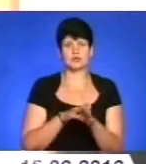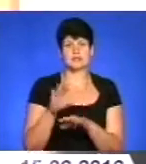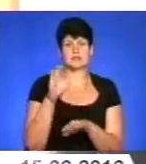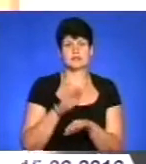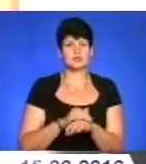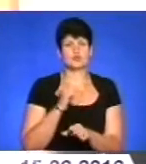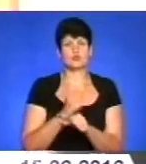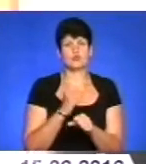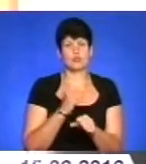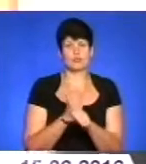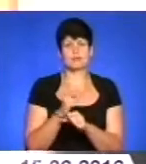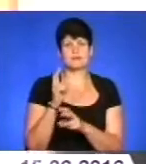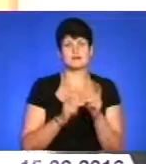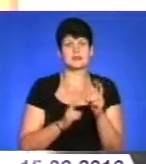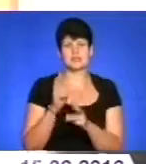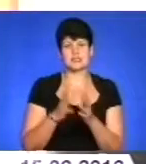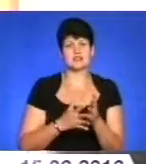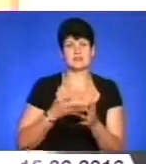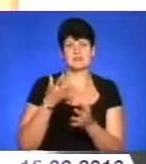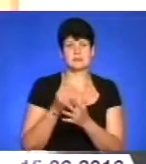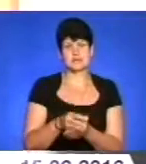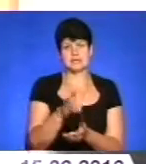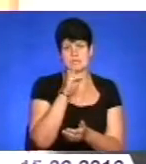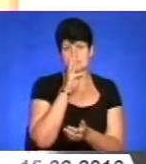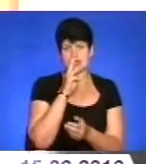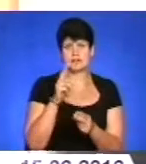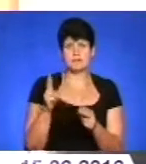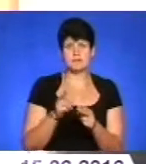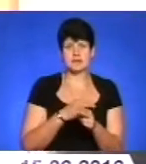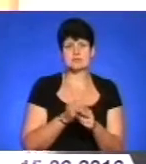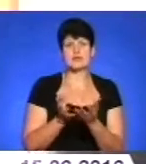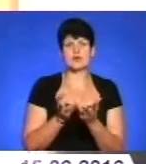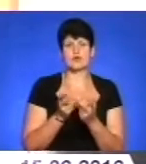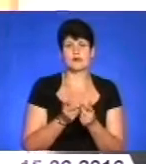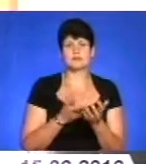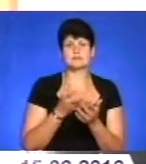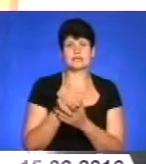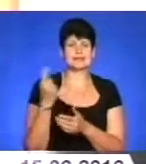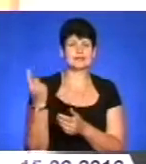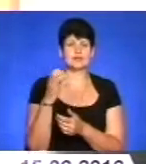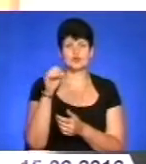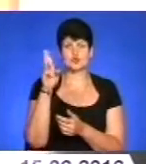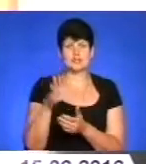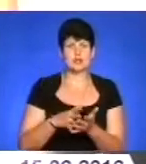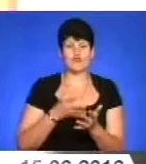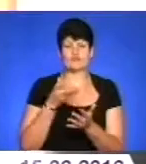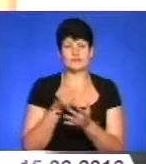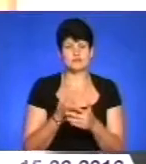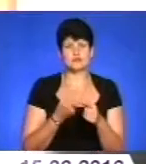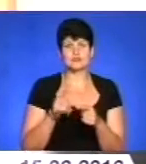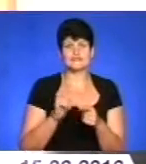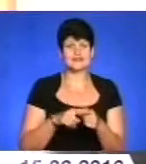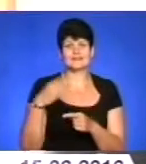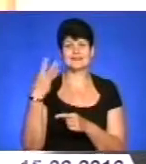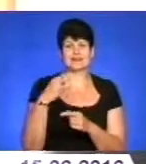час установлений на підприємстві та виплати заробітної плати без нарахування та сплати єдиного соціального внеску. Це